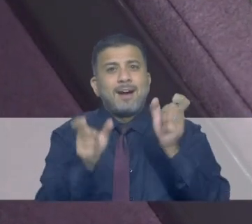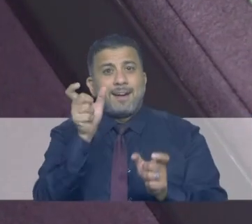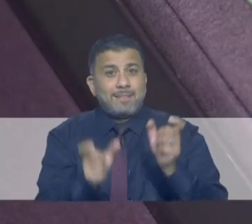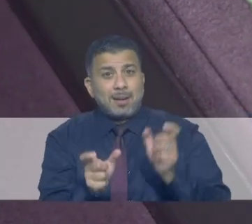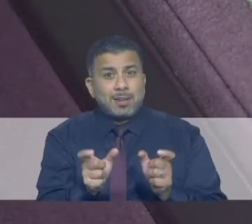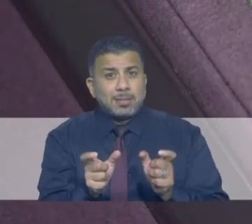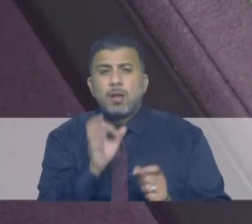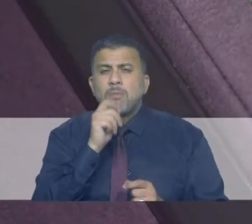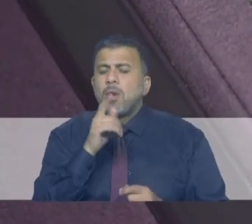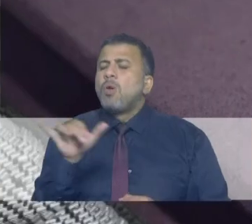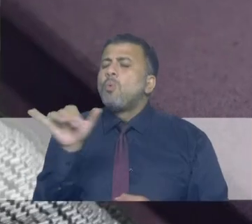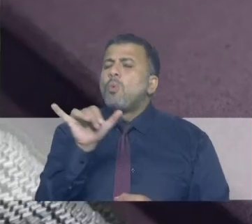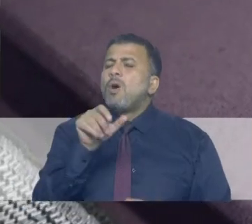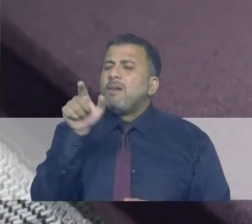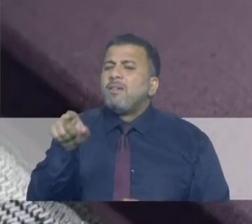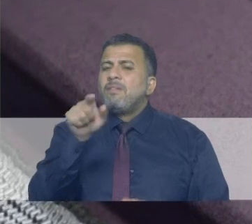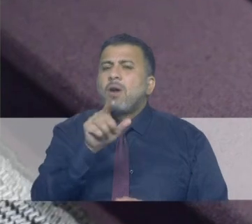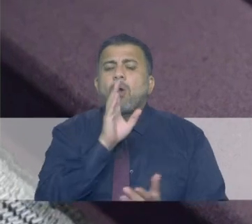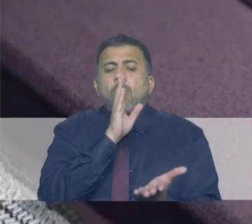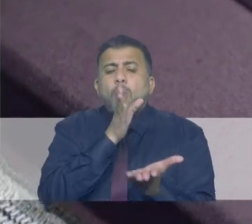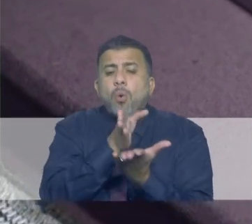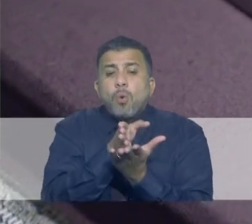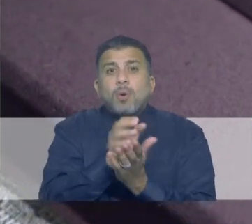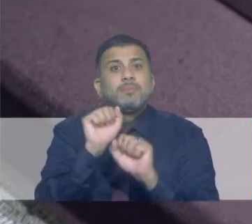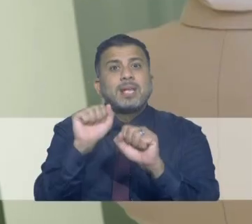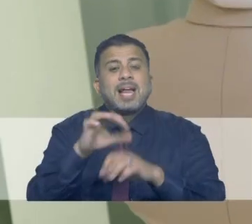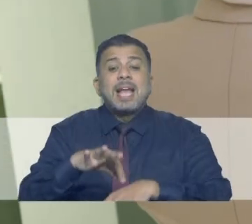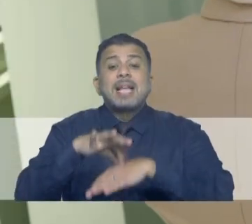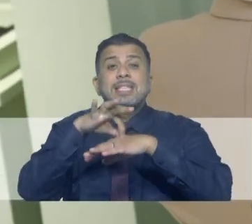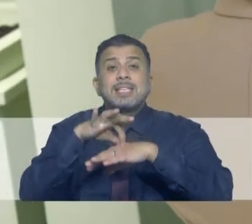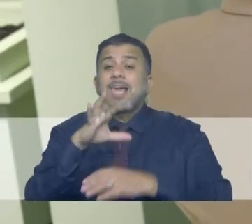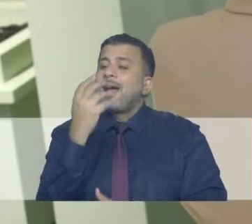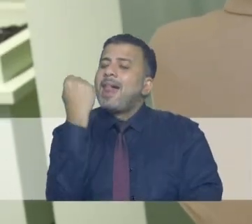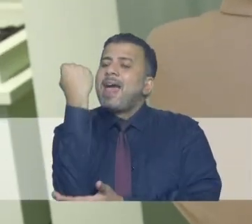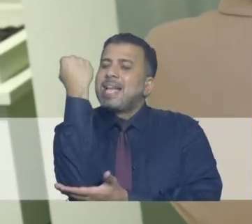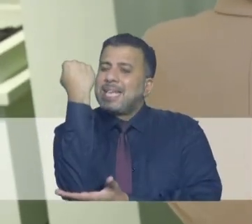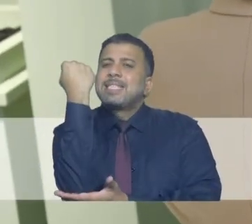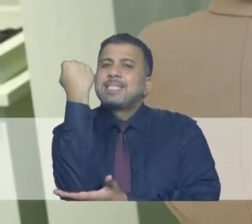مهما كانت ظروفهم بحقوقهم الإنسانية الأساسية.